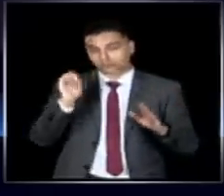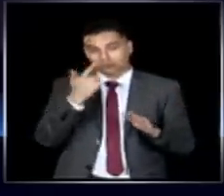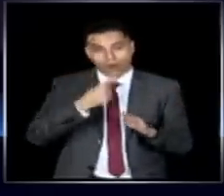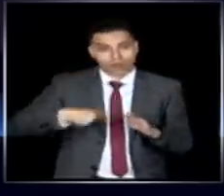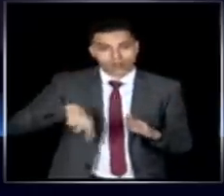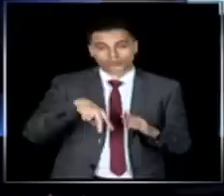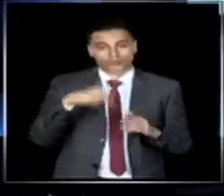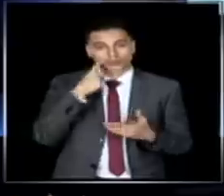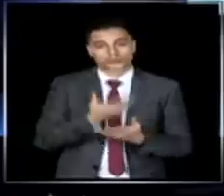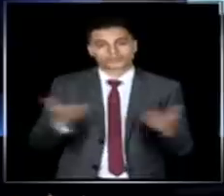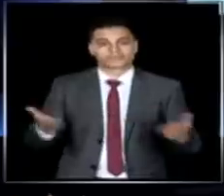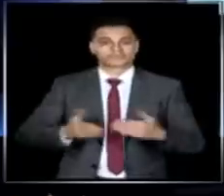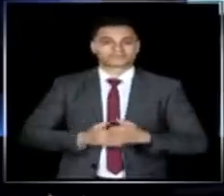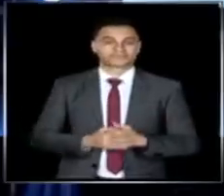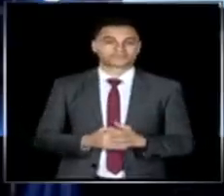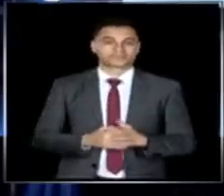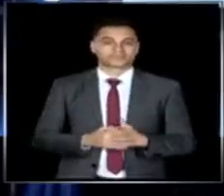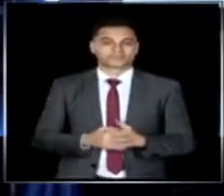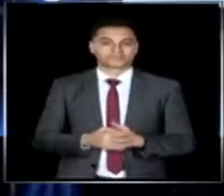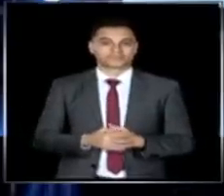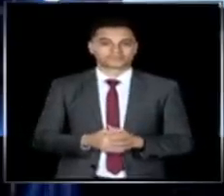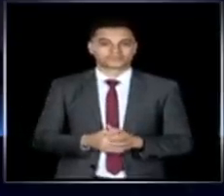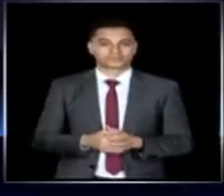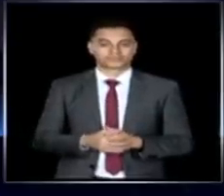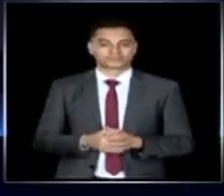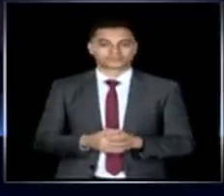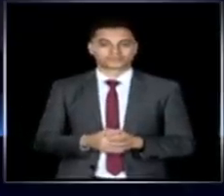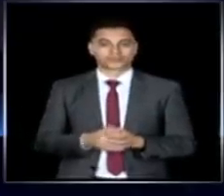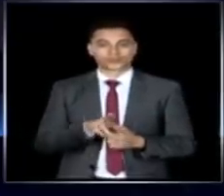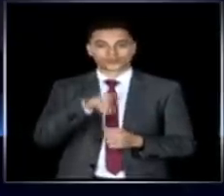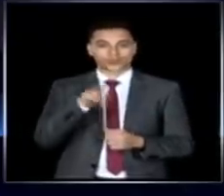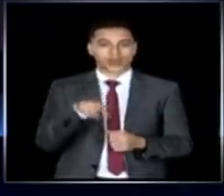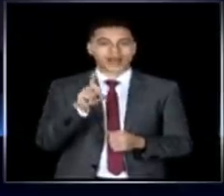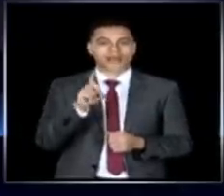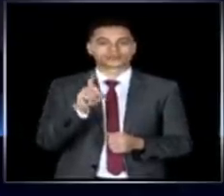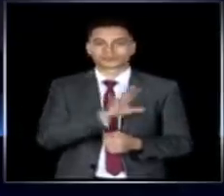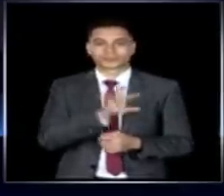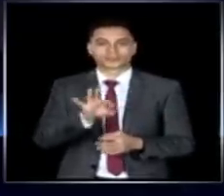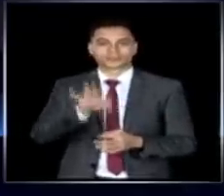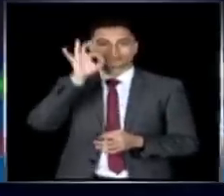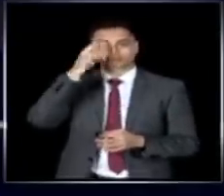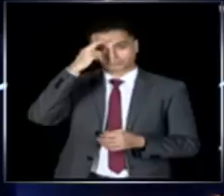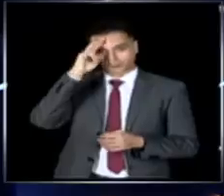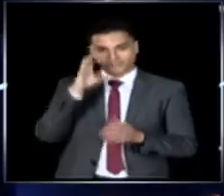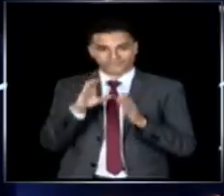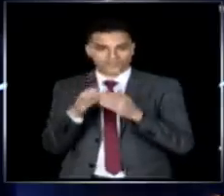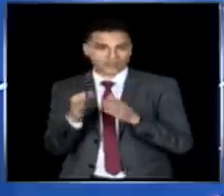على السرعة ليكم انتوا التمانية. سؤال بخمسة وعشرين نقطة، الهدف